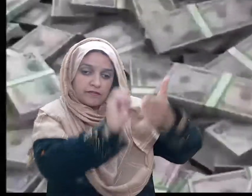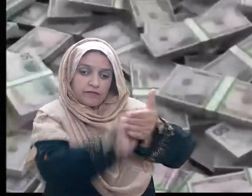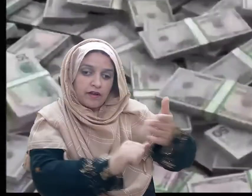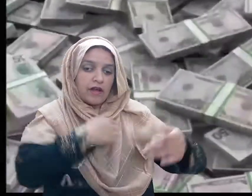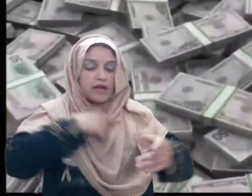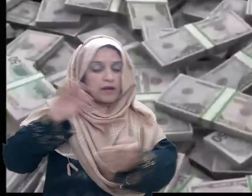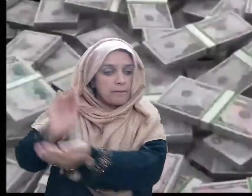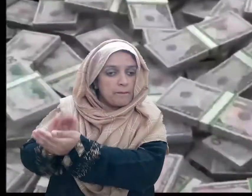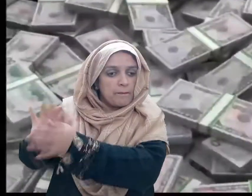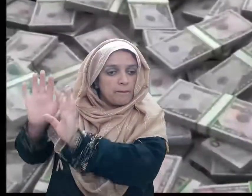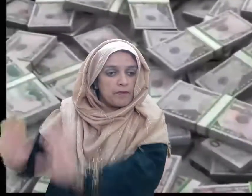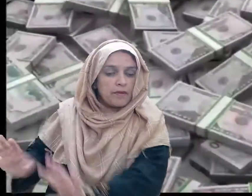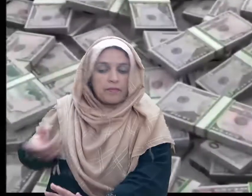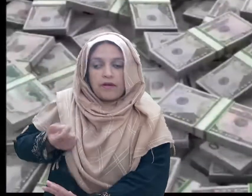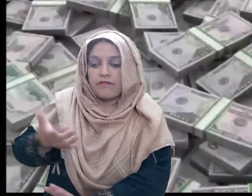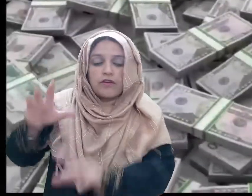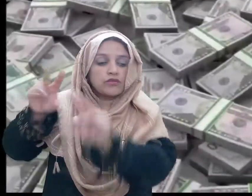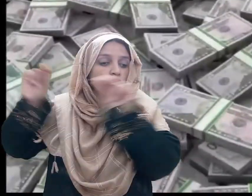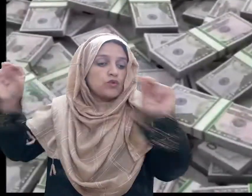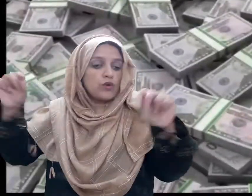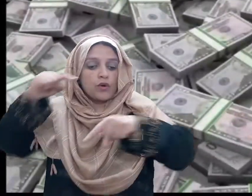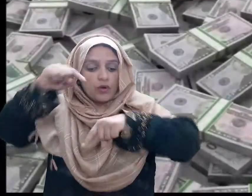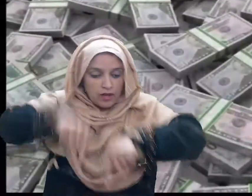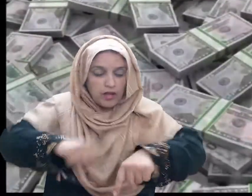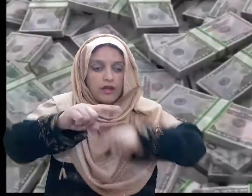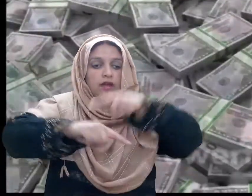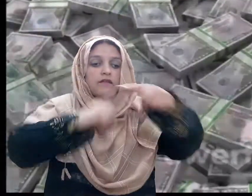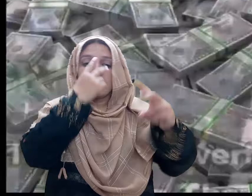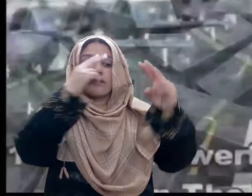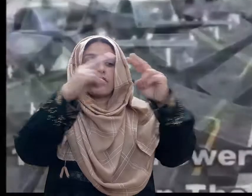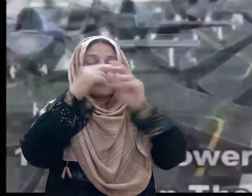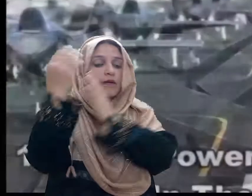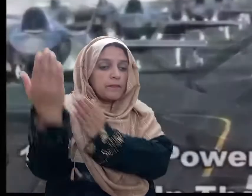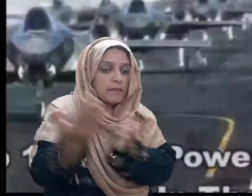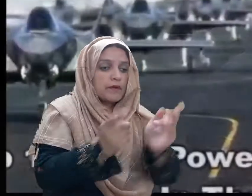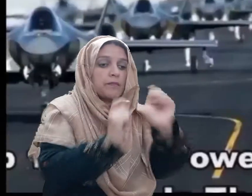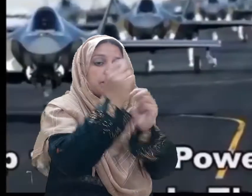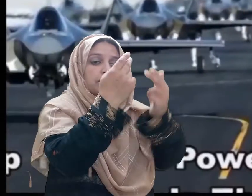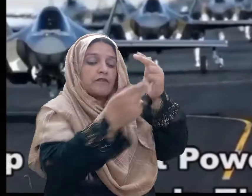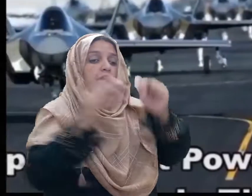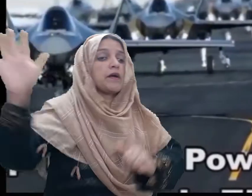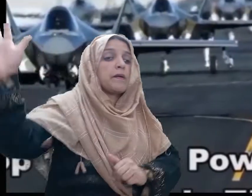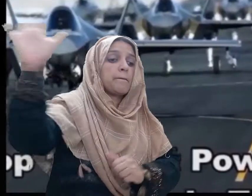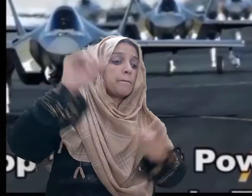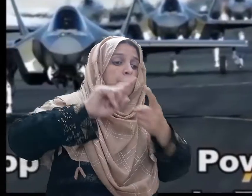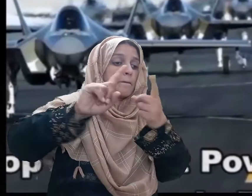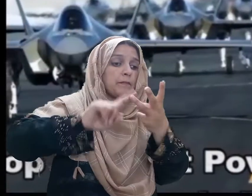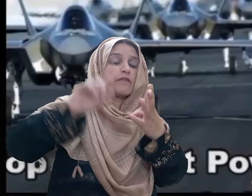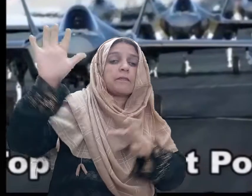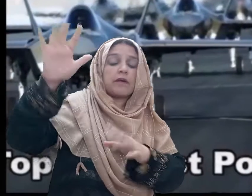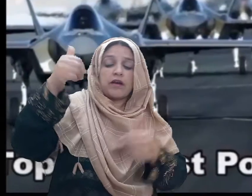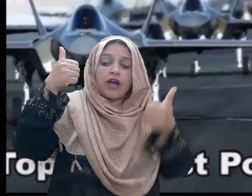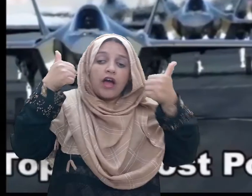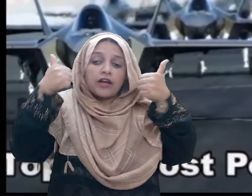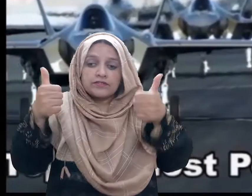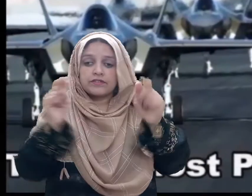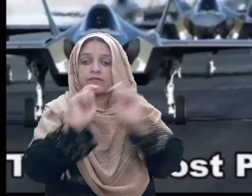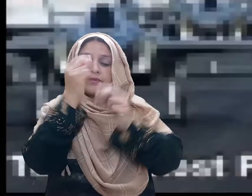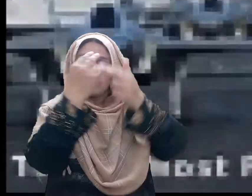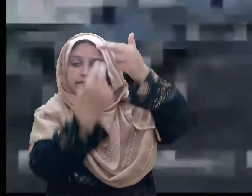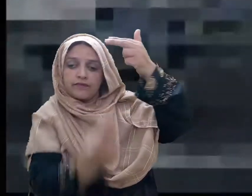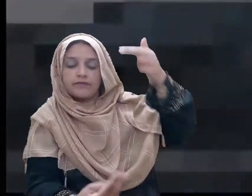میں خرچ کرتے ہیں۔ آج کی اس ویڈیو میں ہم انہی ممالک میں سے 5 طاقتور ترین اسلامی ممالک کا ذکر کریں